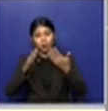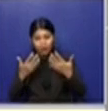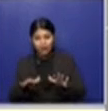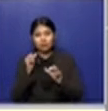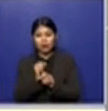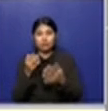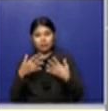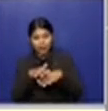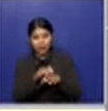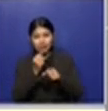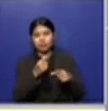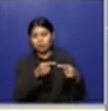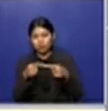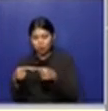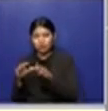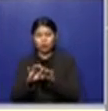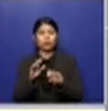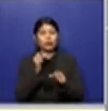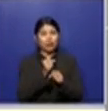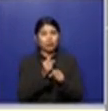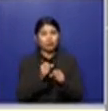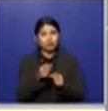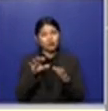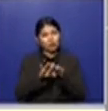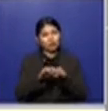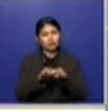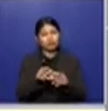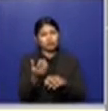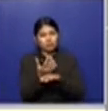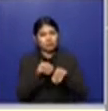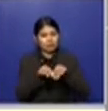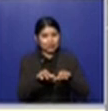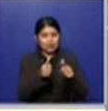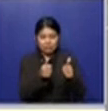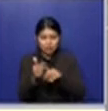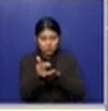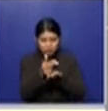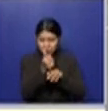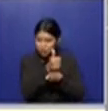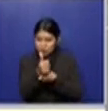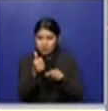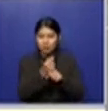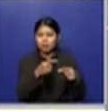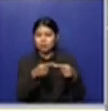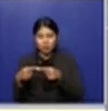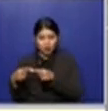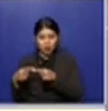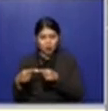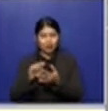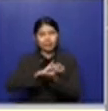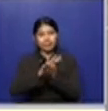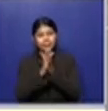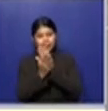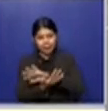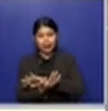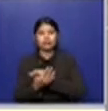และประสานกันอย่างต่อเนื่องโดยเฉพาะเรื่องที่ดีๆนะครับเราก็ทำเพื่อต่อเนื่องนี้เพื่อให้เกิดการเปลี่ยนแปลง